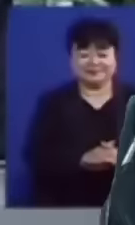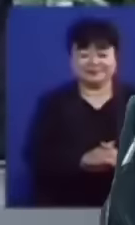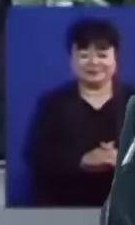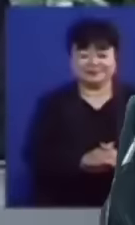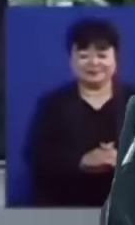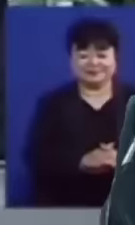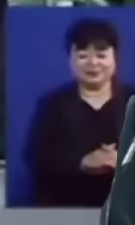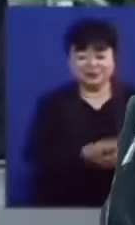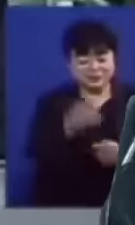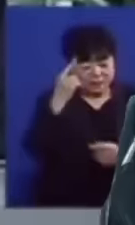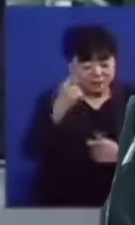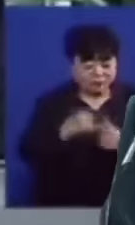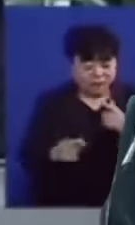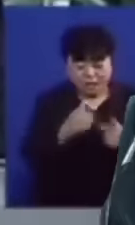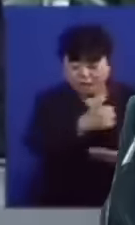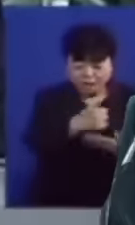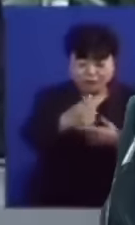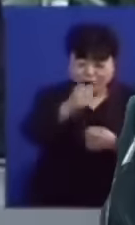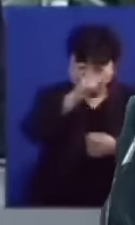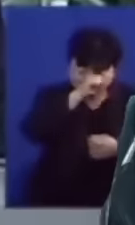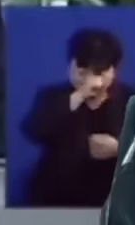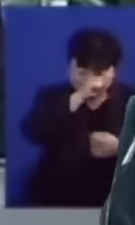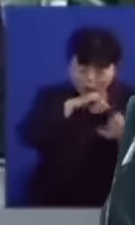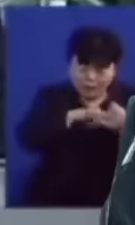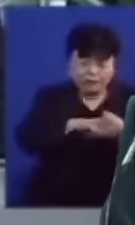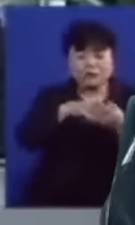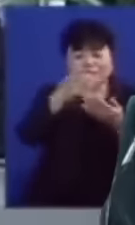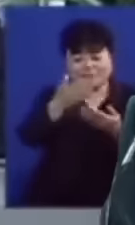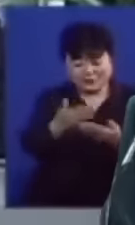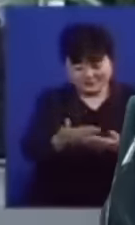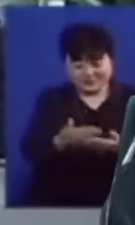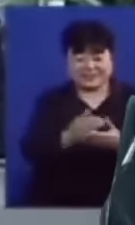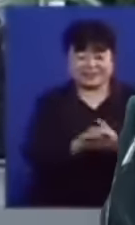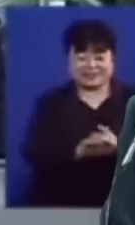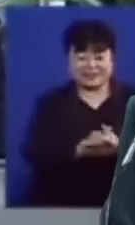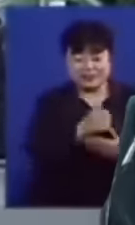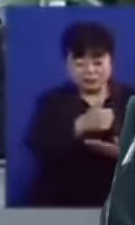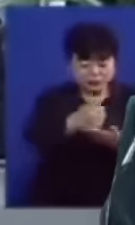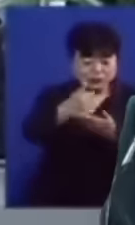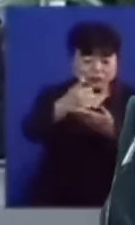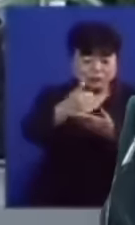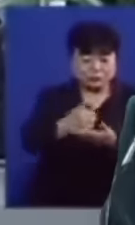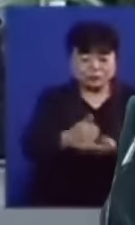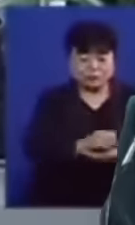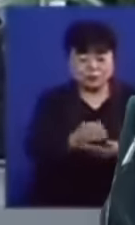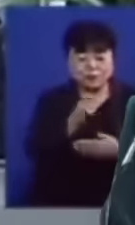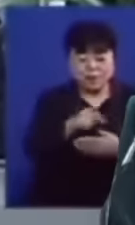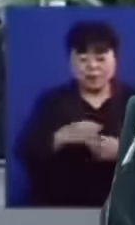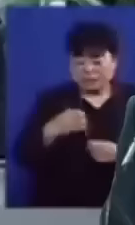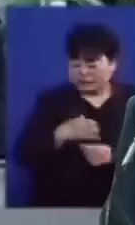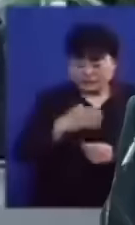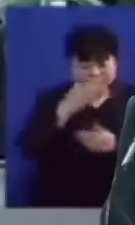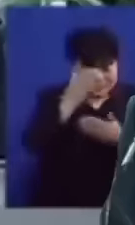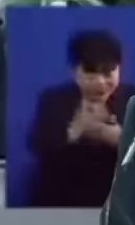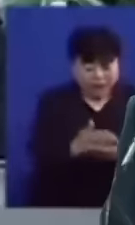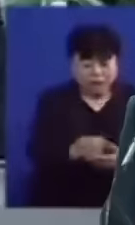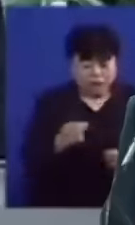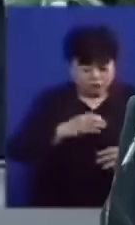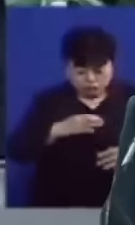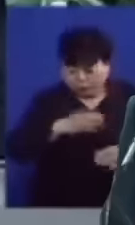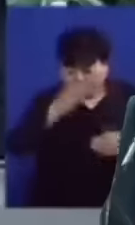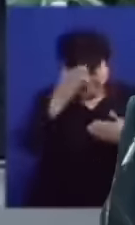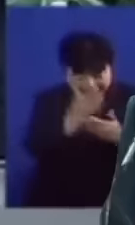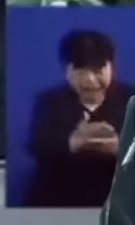참 우리가 생각하는 것보다 주님 너무나 좋은 것을 약속했습니다. 주님은 우리 보고 마음에 근심도 말고